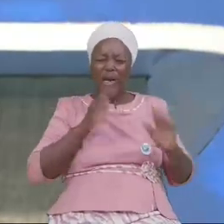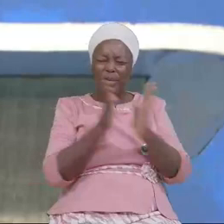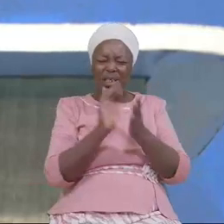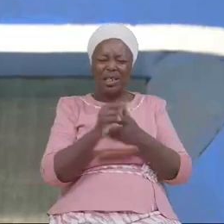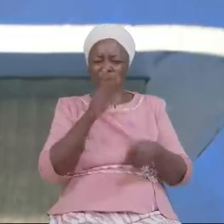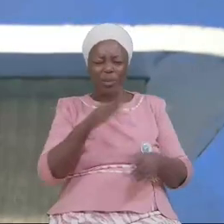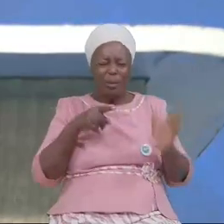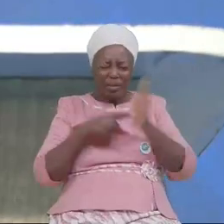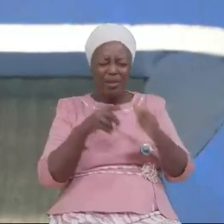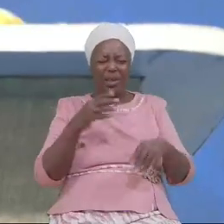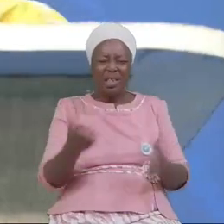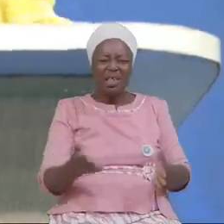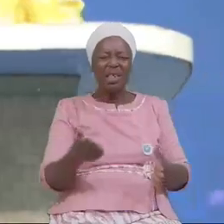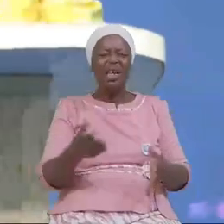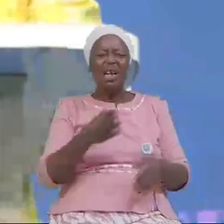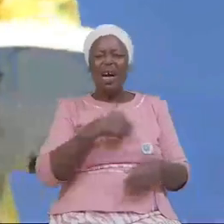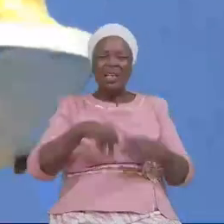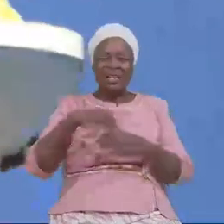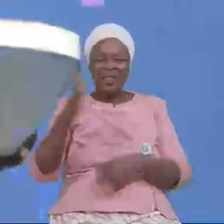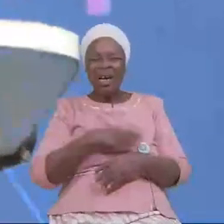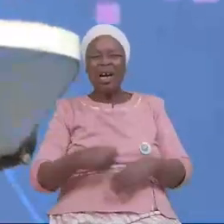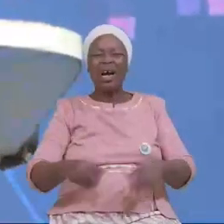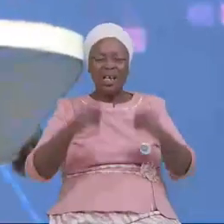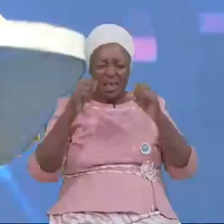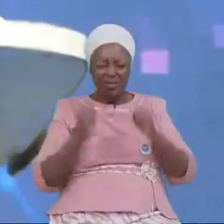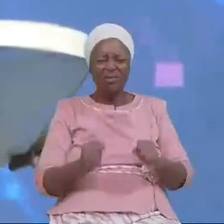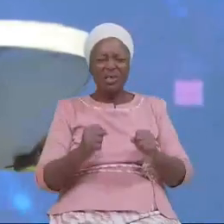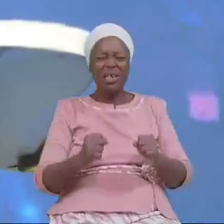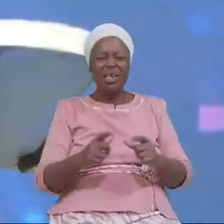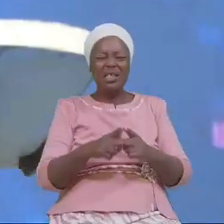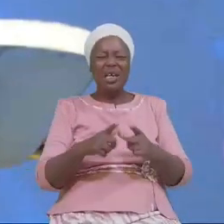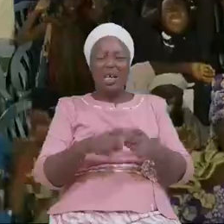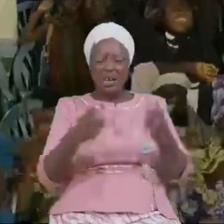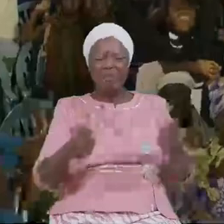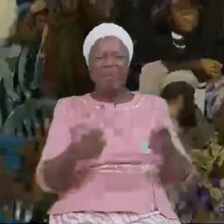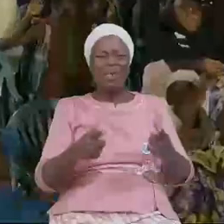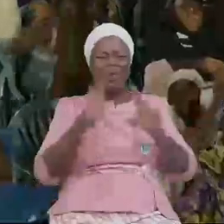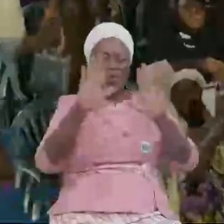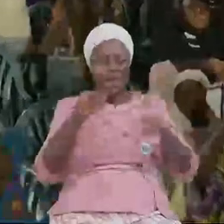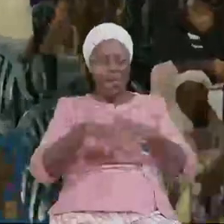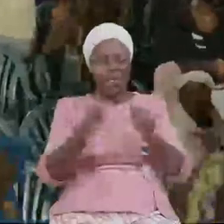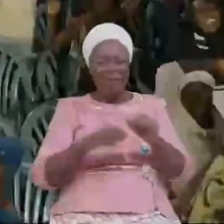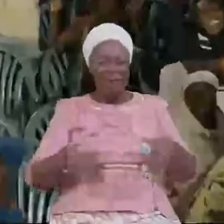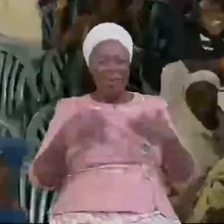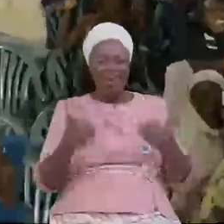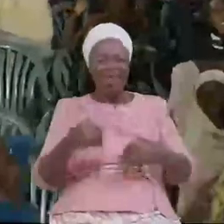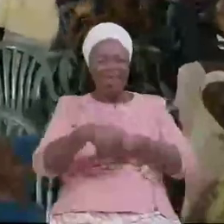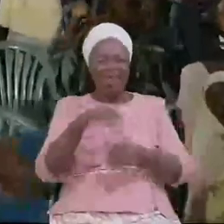de guérison, de domination, de délivrance dans chaque vie ce soir au nom de Jésus-Christ.